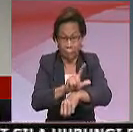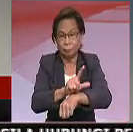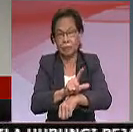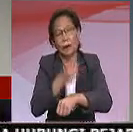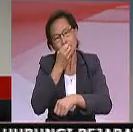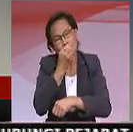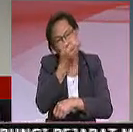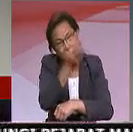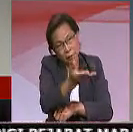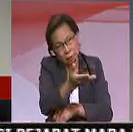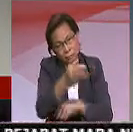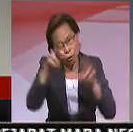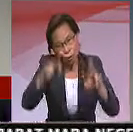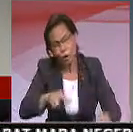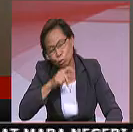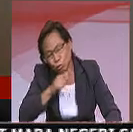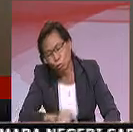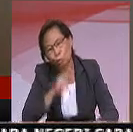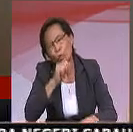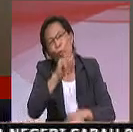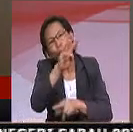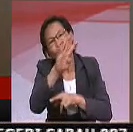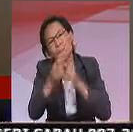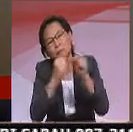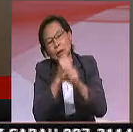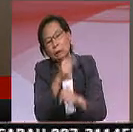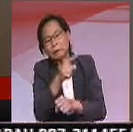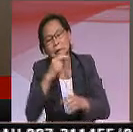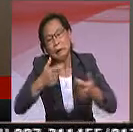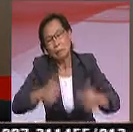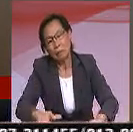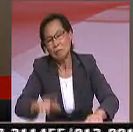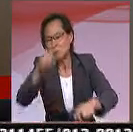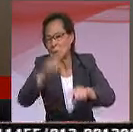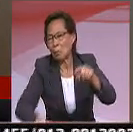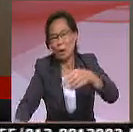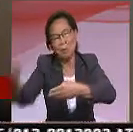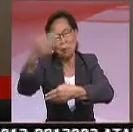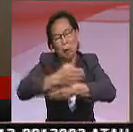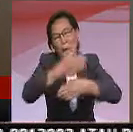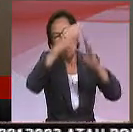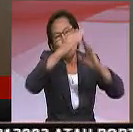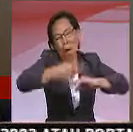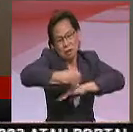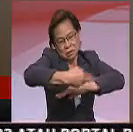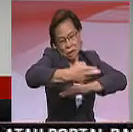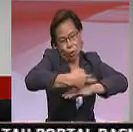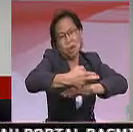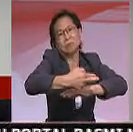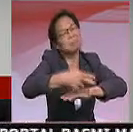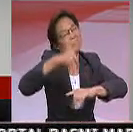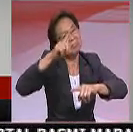Ibrahim memaklumkan warga emas berusia 64 tahun itu tidak dibenarkan menjalani kuarantin di rumah sewanya di pantai